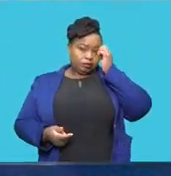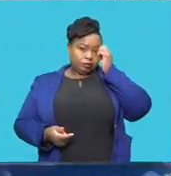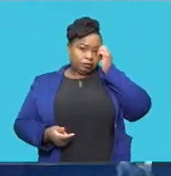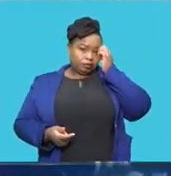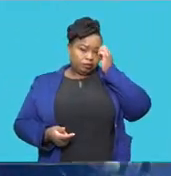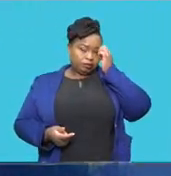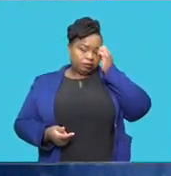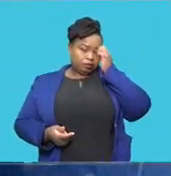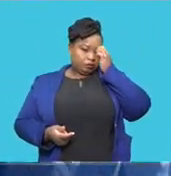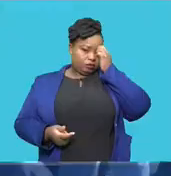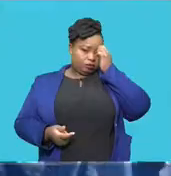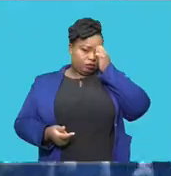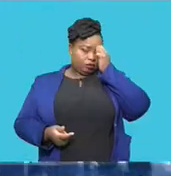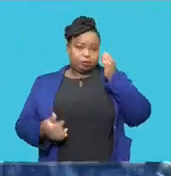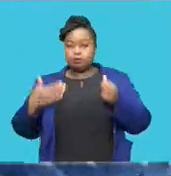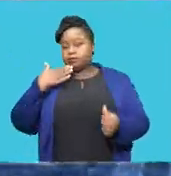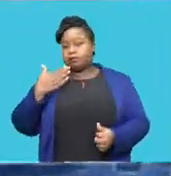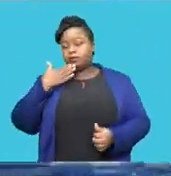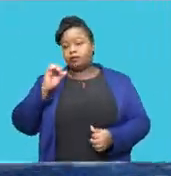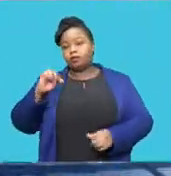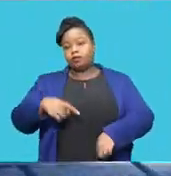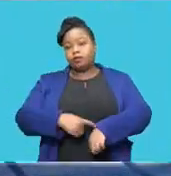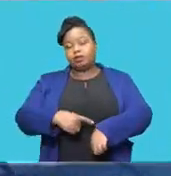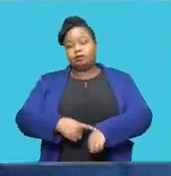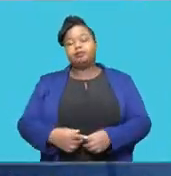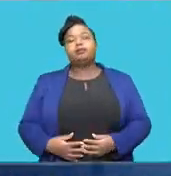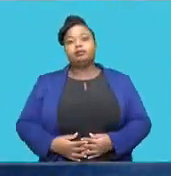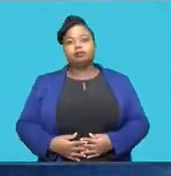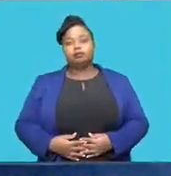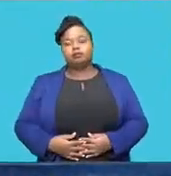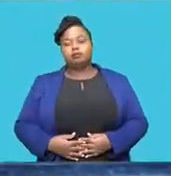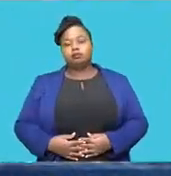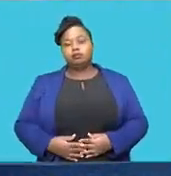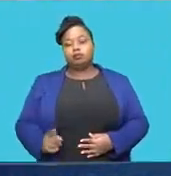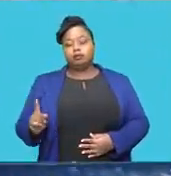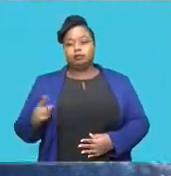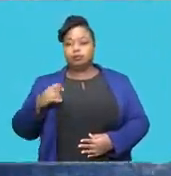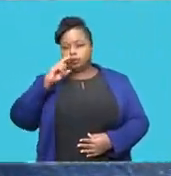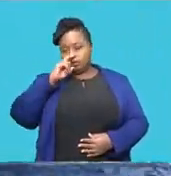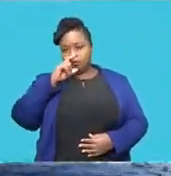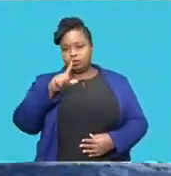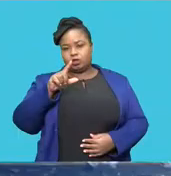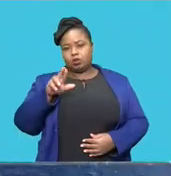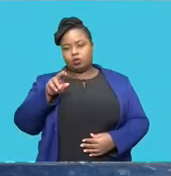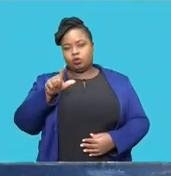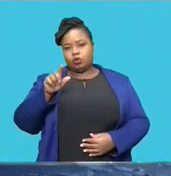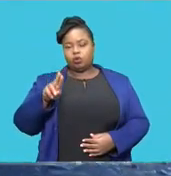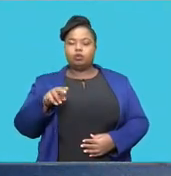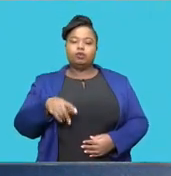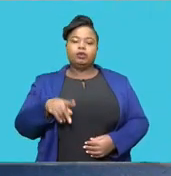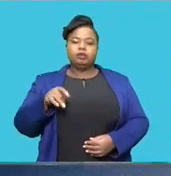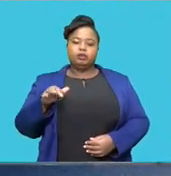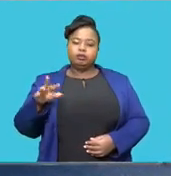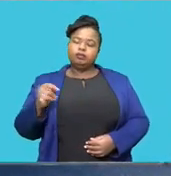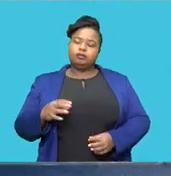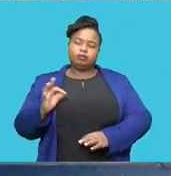e-right. Enkosi kakhulu ngexesha lakho sisilulu siyabulela. Lowo ke ibingusisilulu Pieterson'S esixelela